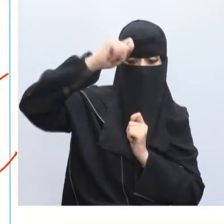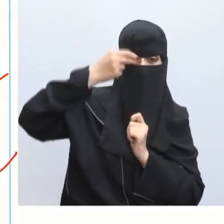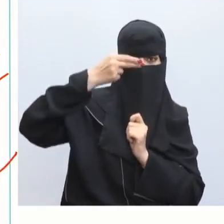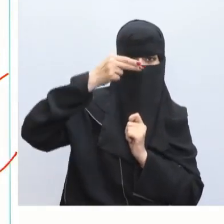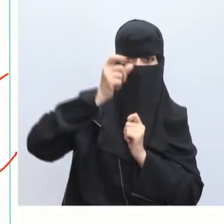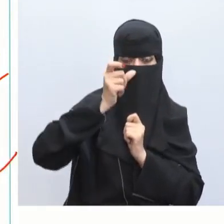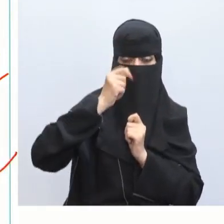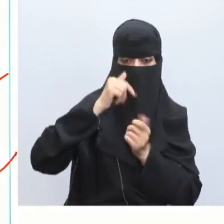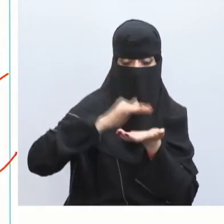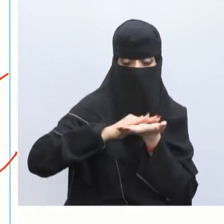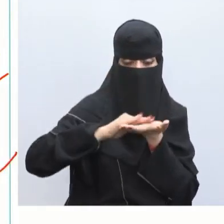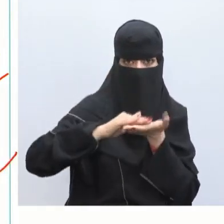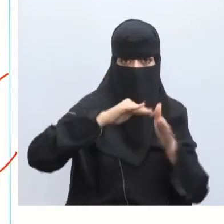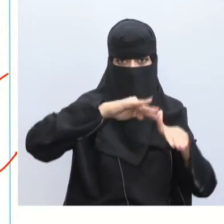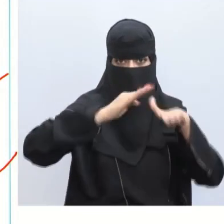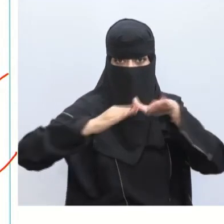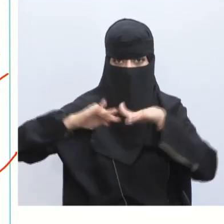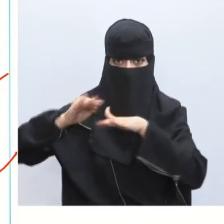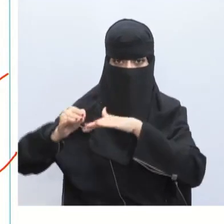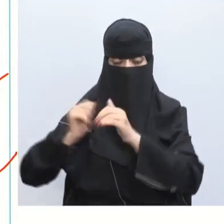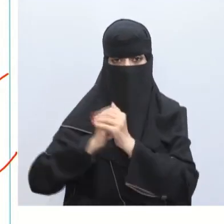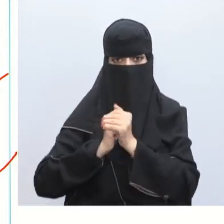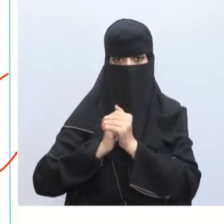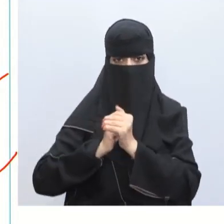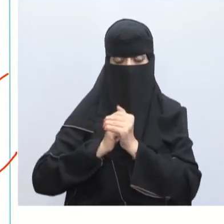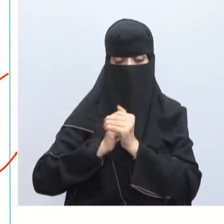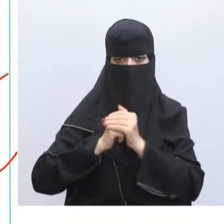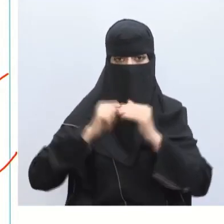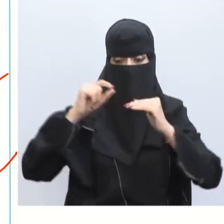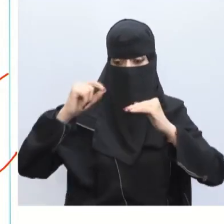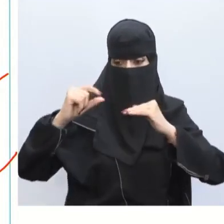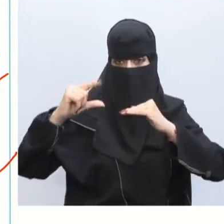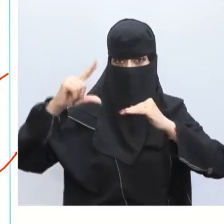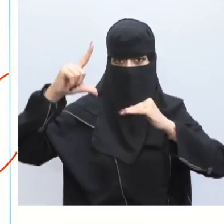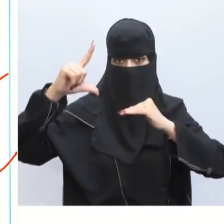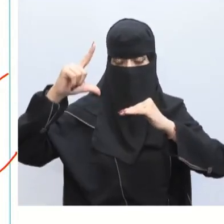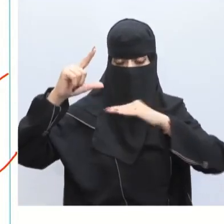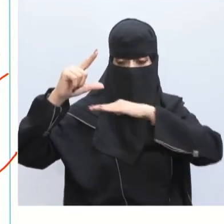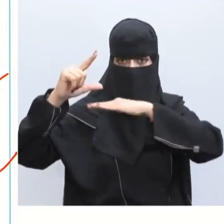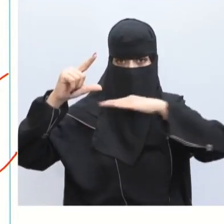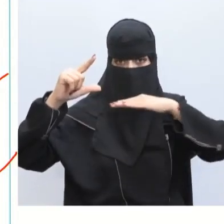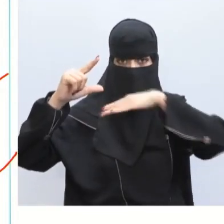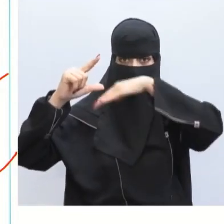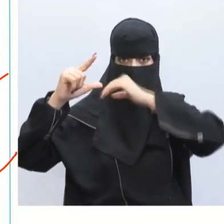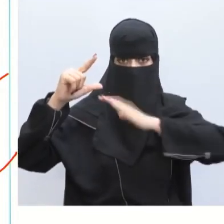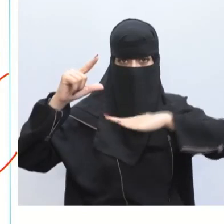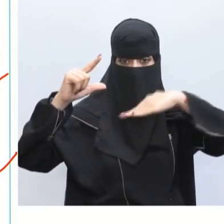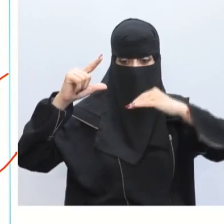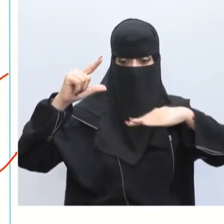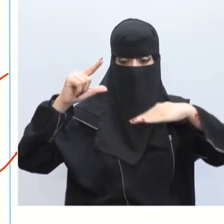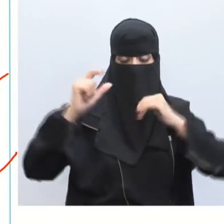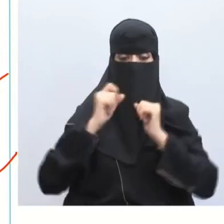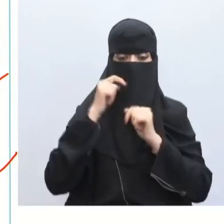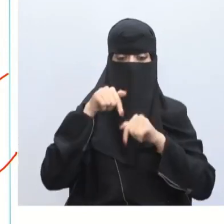الارتفاع عن مستوى سطح البحر الارتفاع عن مستوى سطح